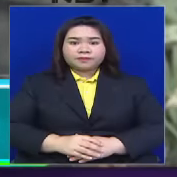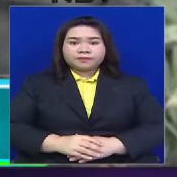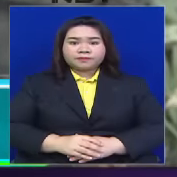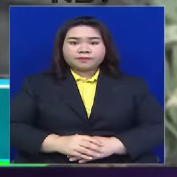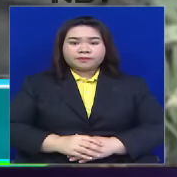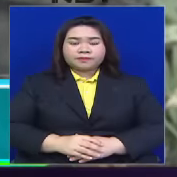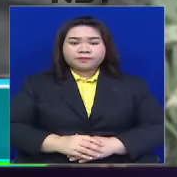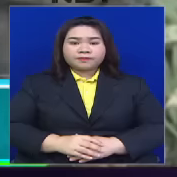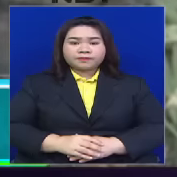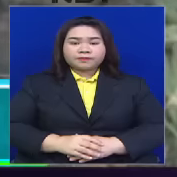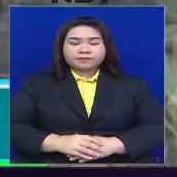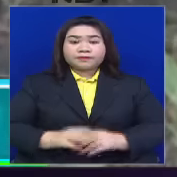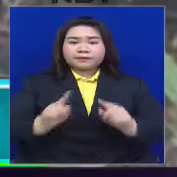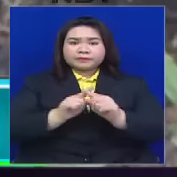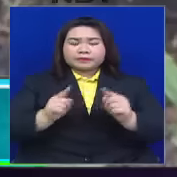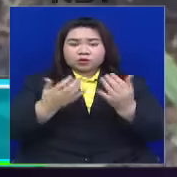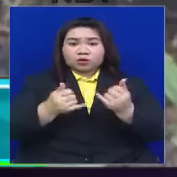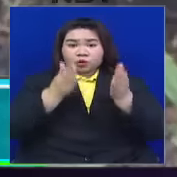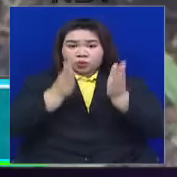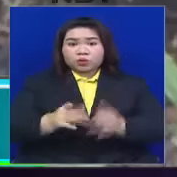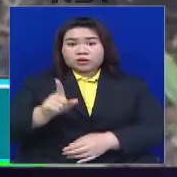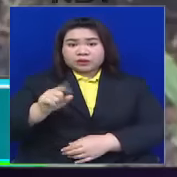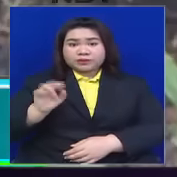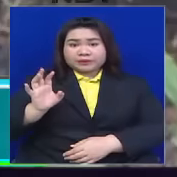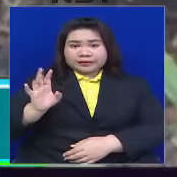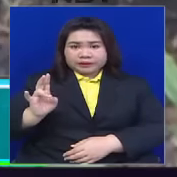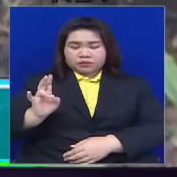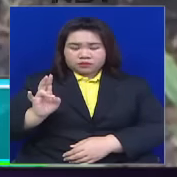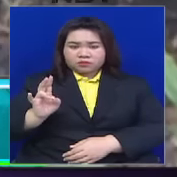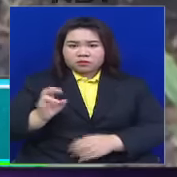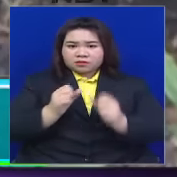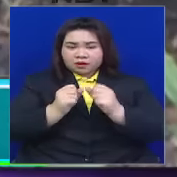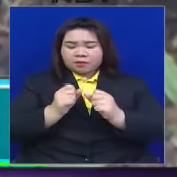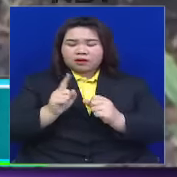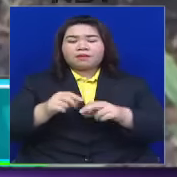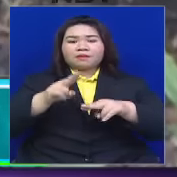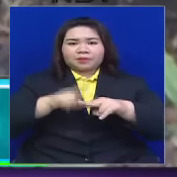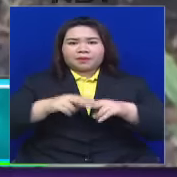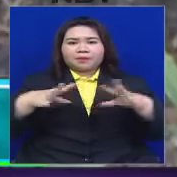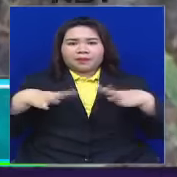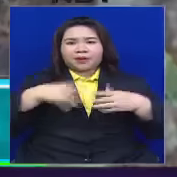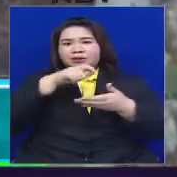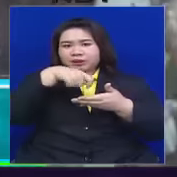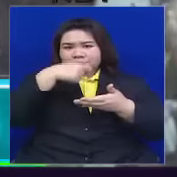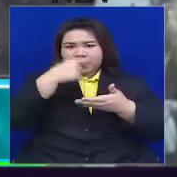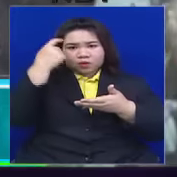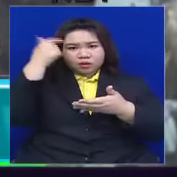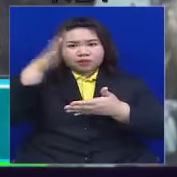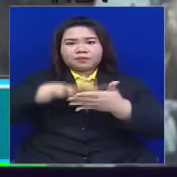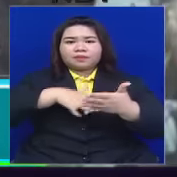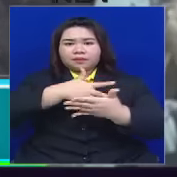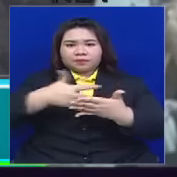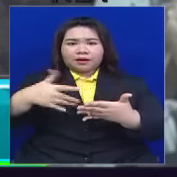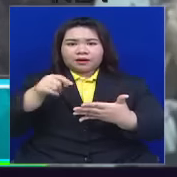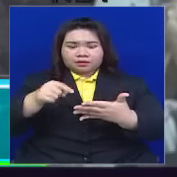แต่ว่าตอนนี้เนี่ยเจ้าหน้าที่ประมาณ27 นายนะครับก็อยู่ระหว่างพักรับประทานอาหารแล้วก็หลังจากนี้จะวางแผนนะครับว่าจ